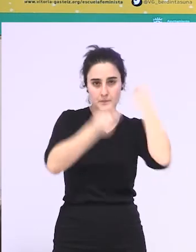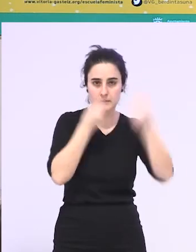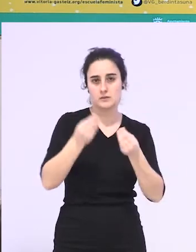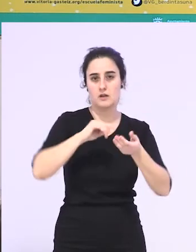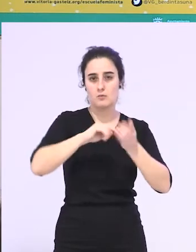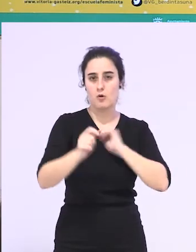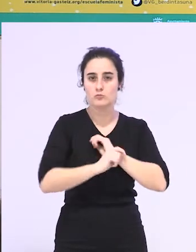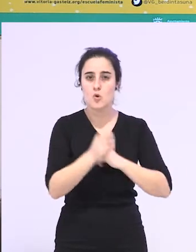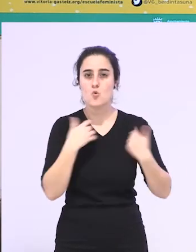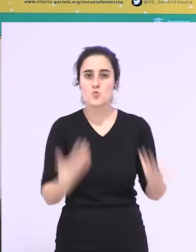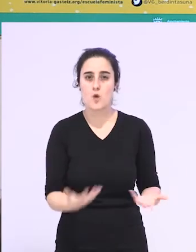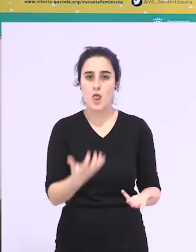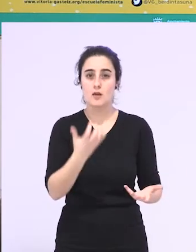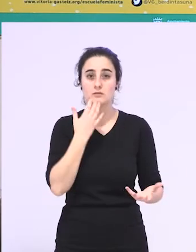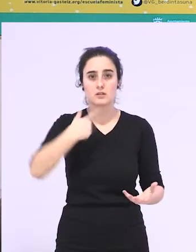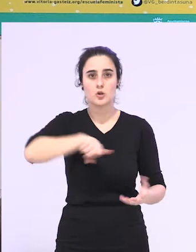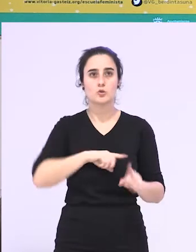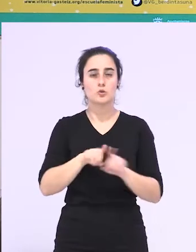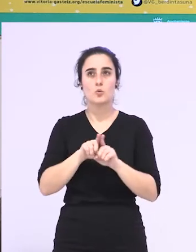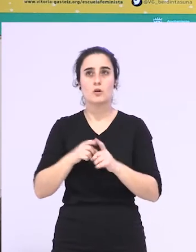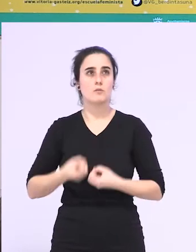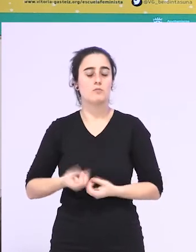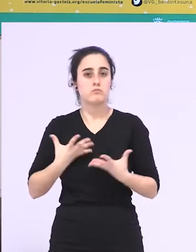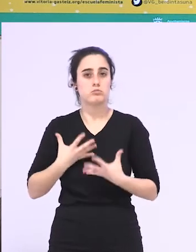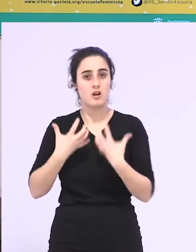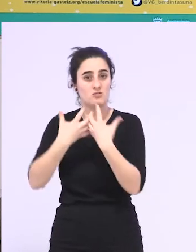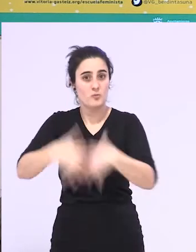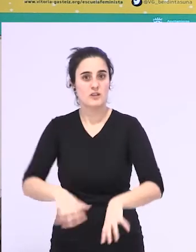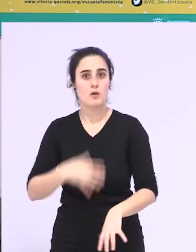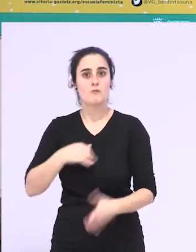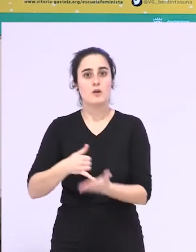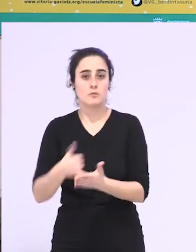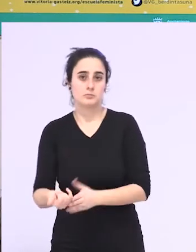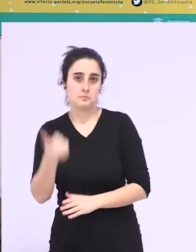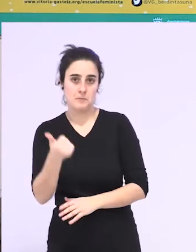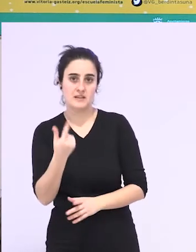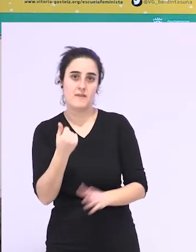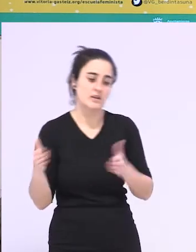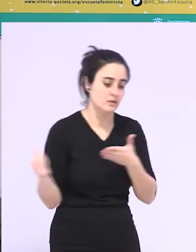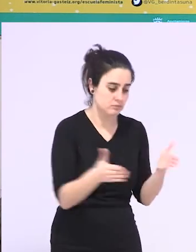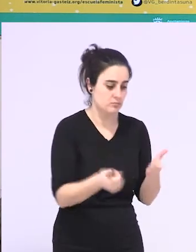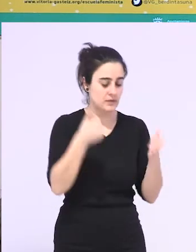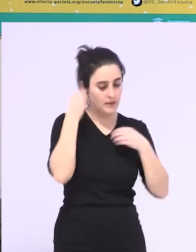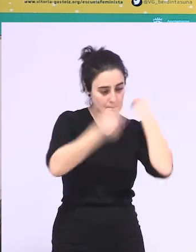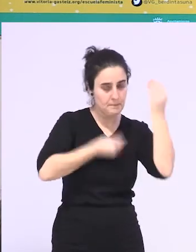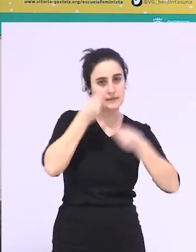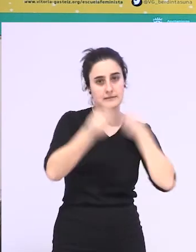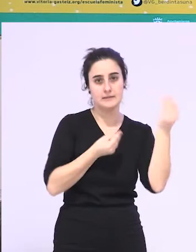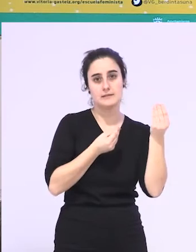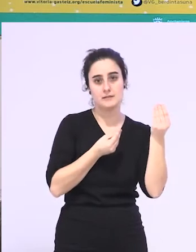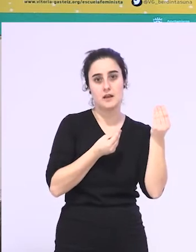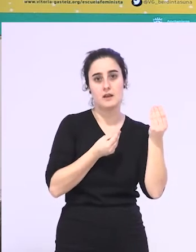pentsatzeko, tripetatik ari baldin bagara beti izango gara, nik uste, vulnerableagoak, horrelako mezu manipulatzaileetarako,